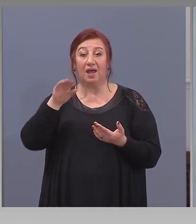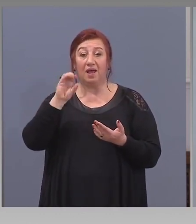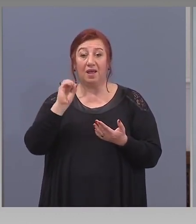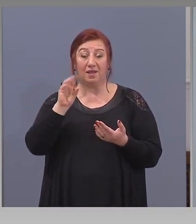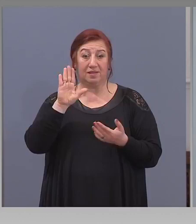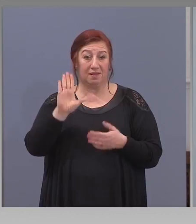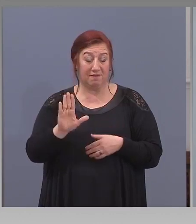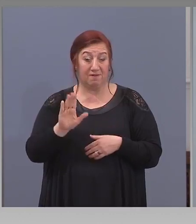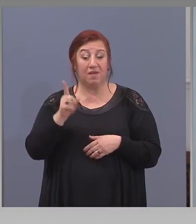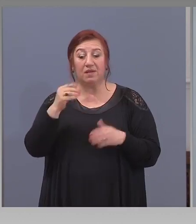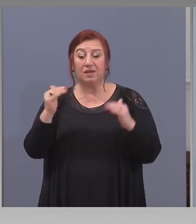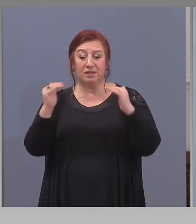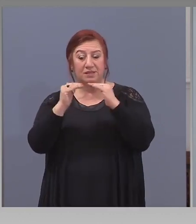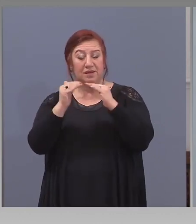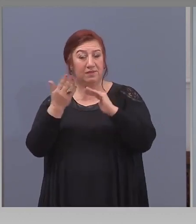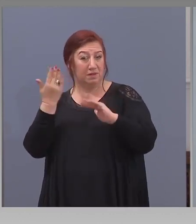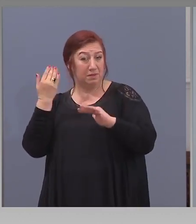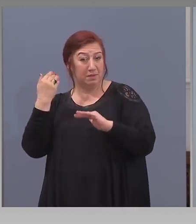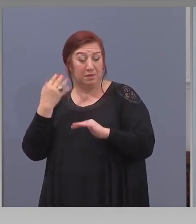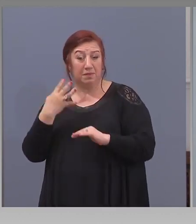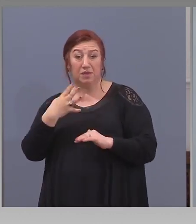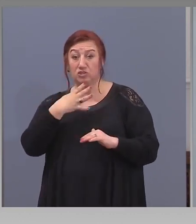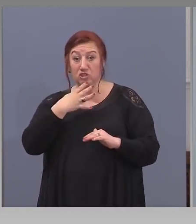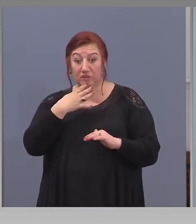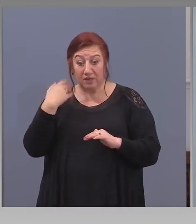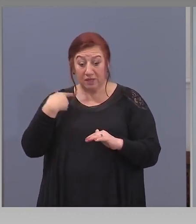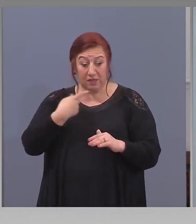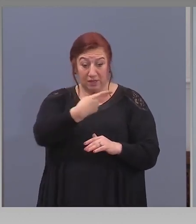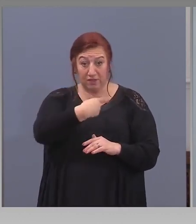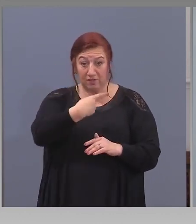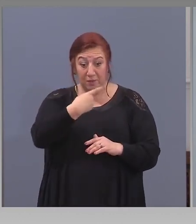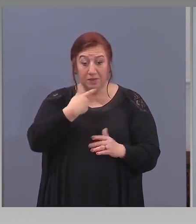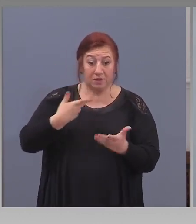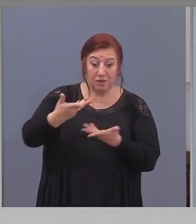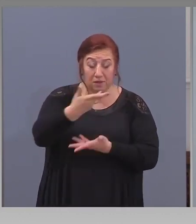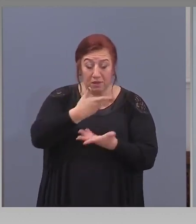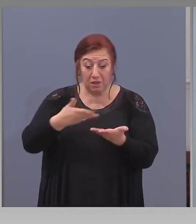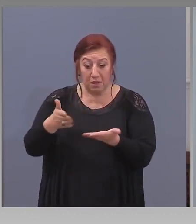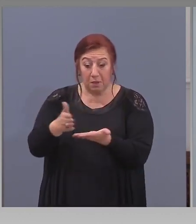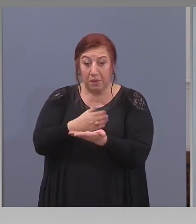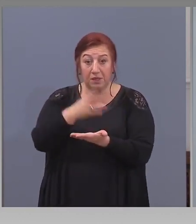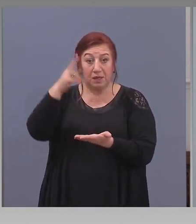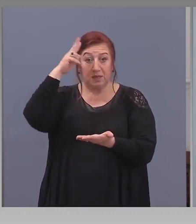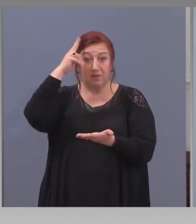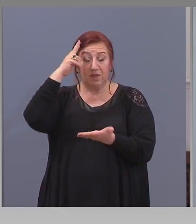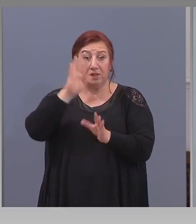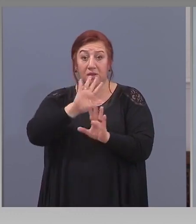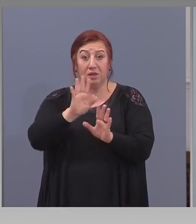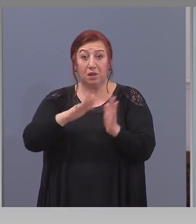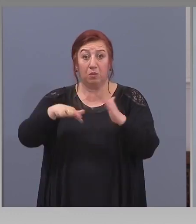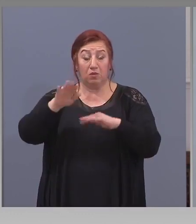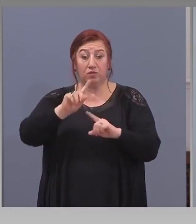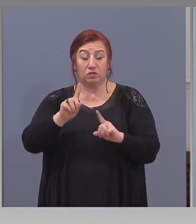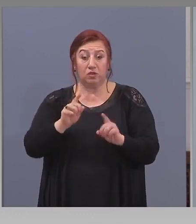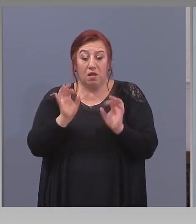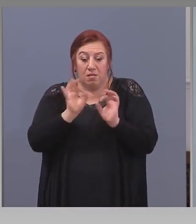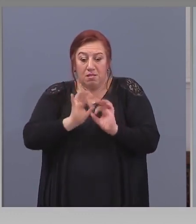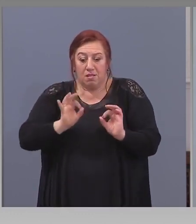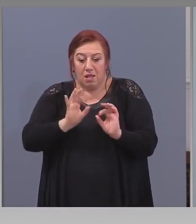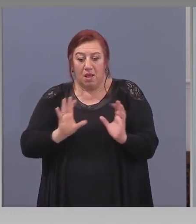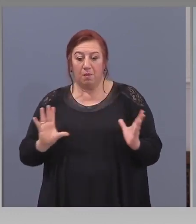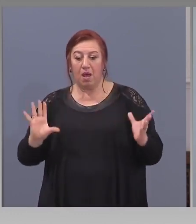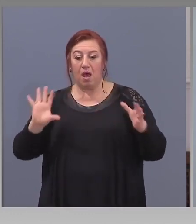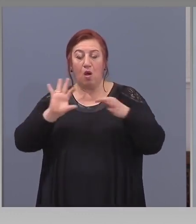в четвъртък, а са минали само два дни, няма нищо общо. Това, което в